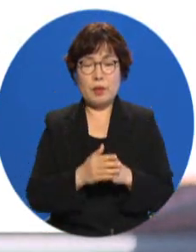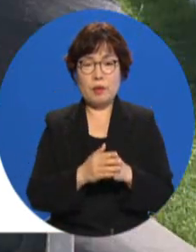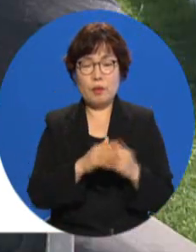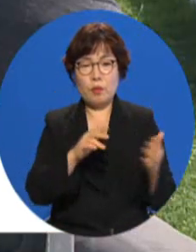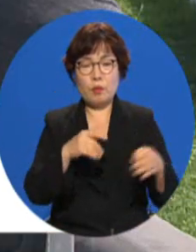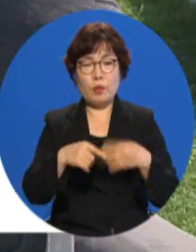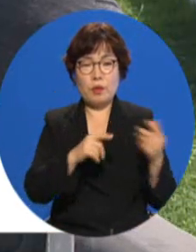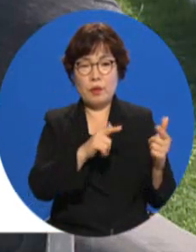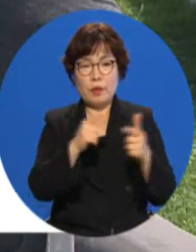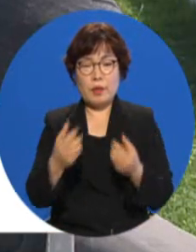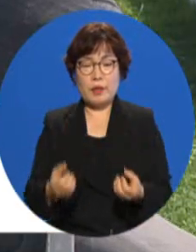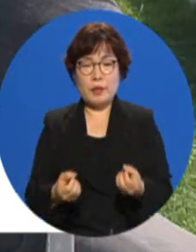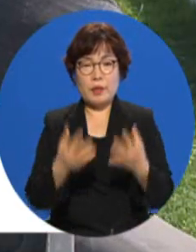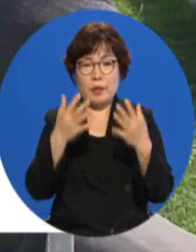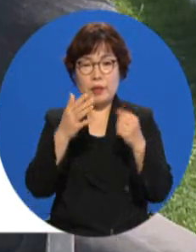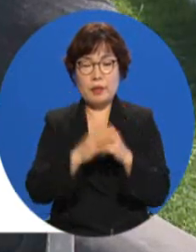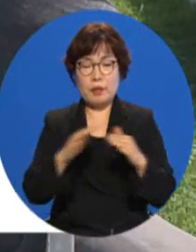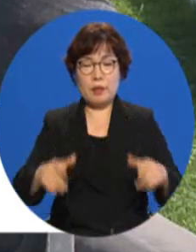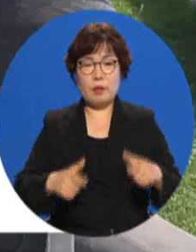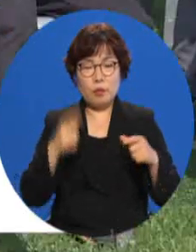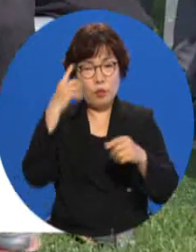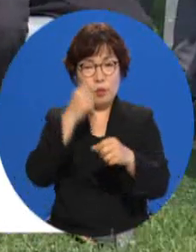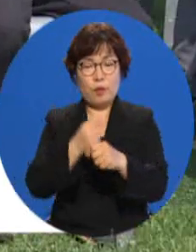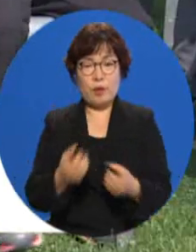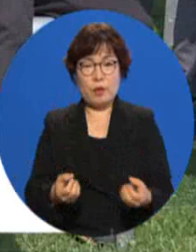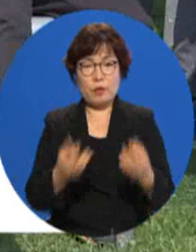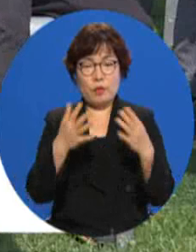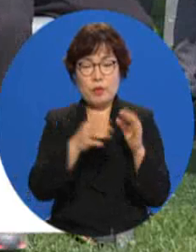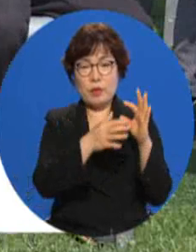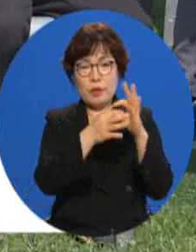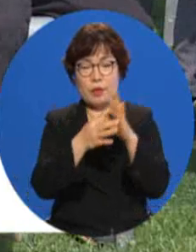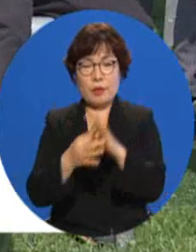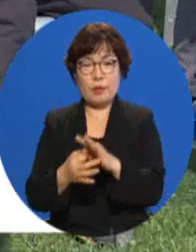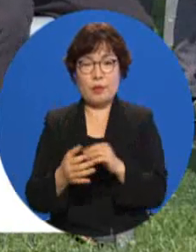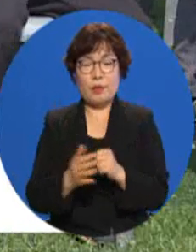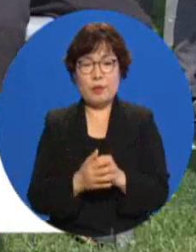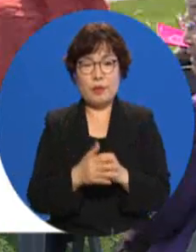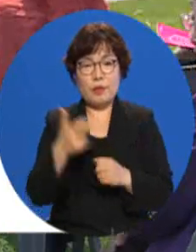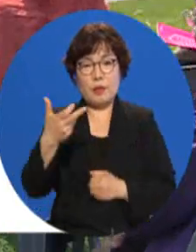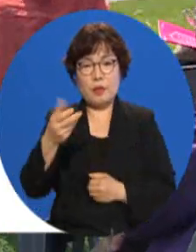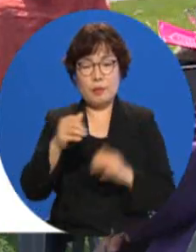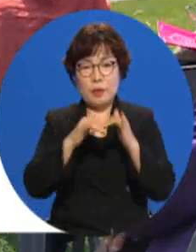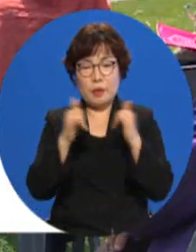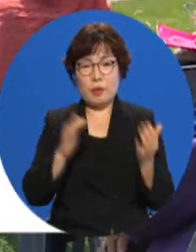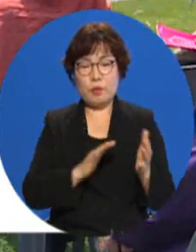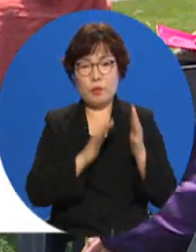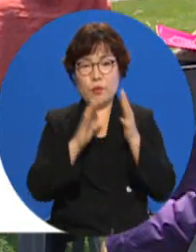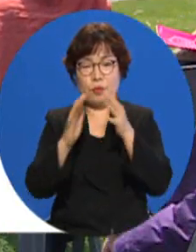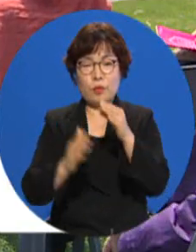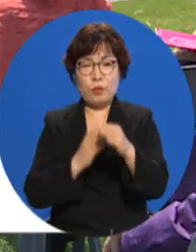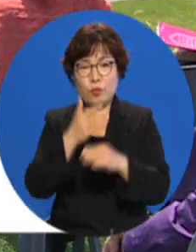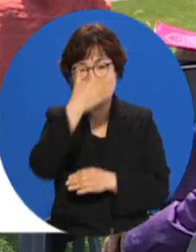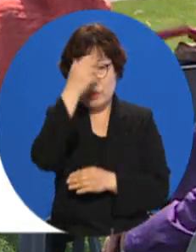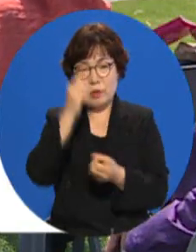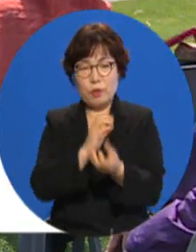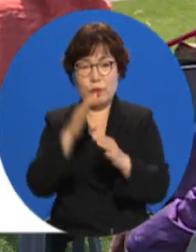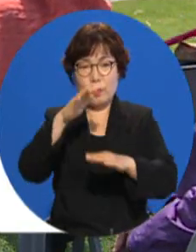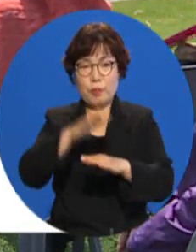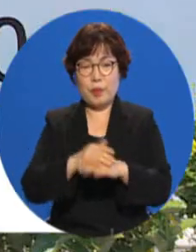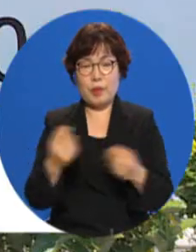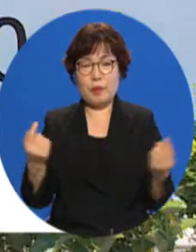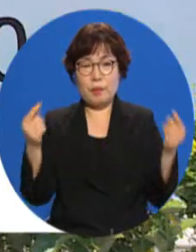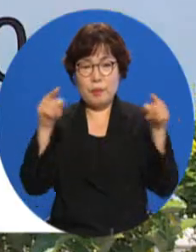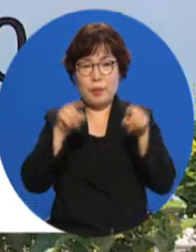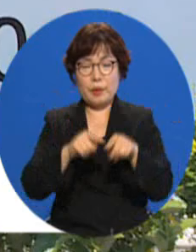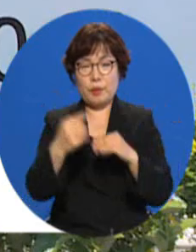향연과 정원의 날 행사, 전남 과학축전 등의 행사가 이어지면서 17만 명의 관람객이 순천만 국가정원을